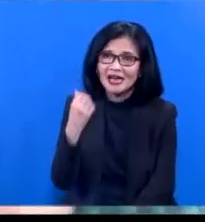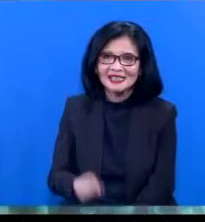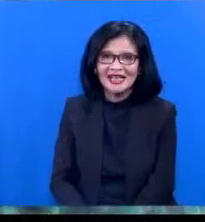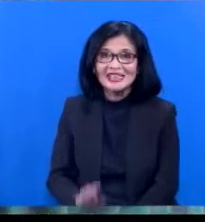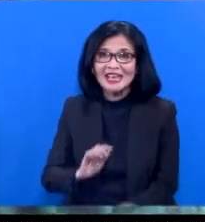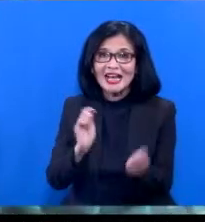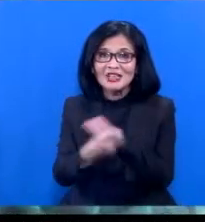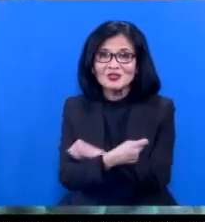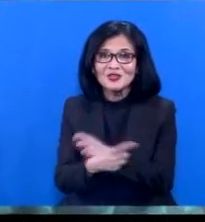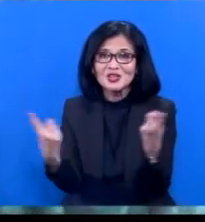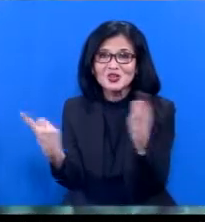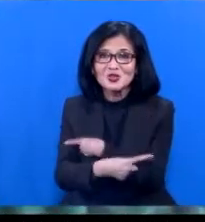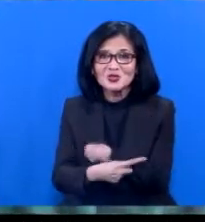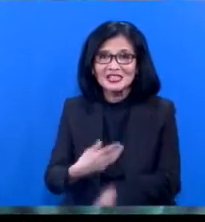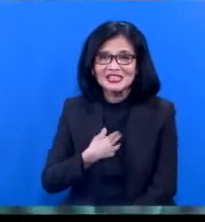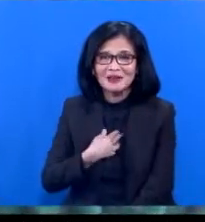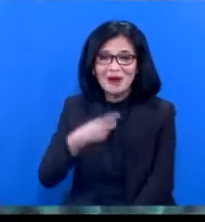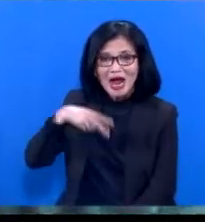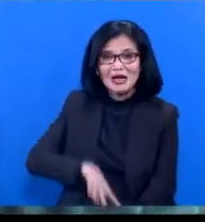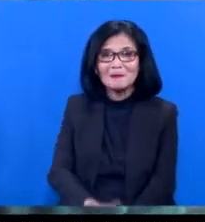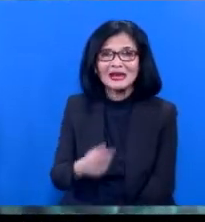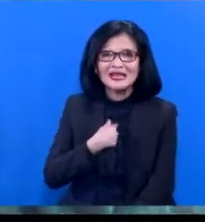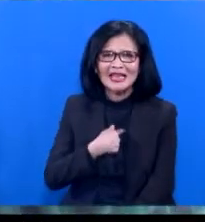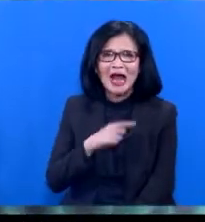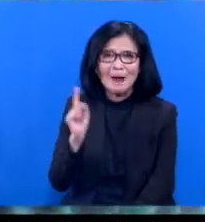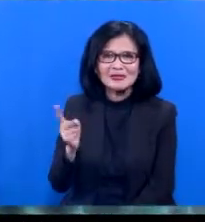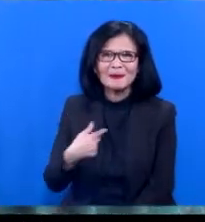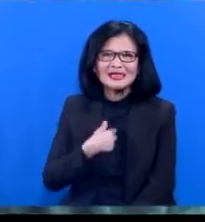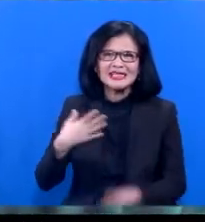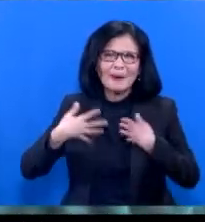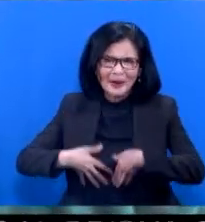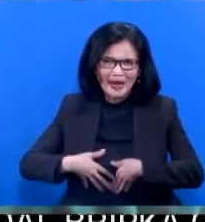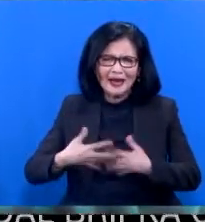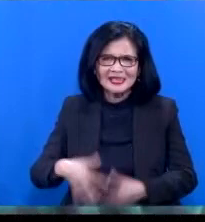tukeran sama kembaran saya karena emang lagi capek gitu kan.